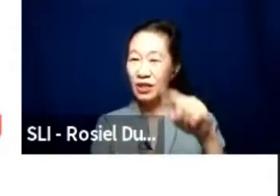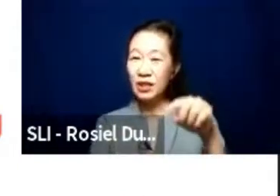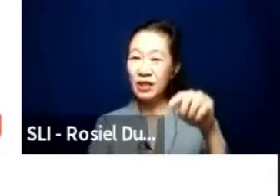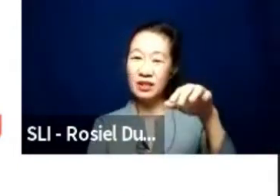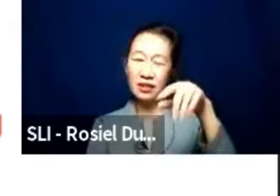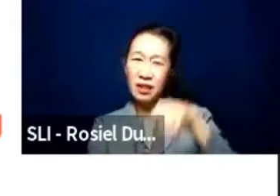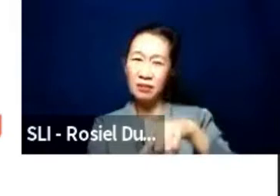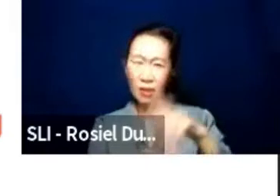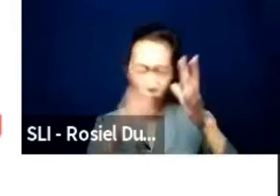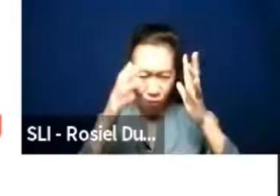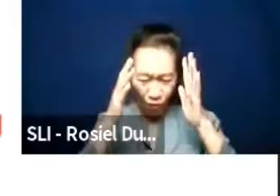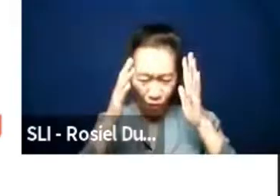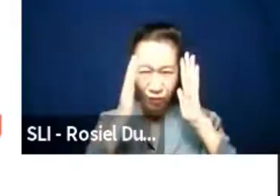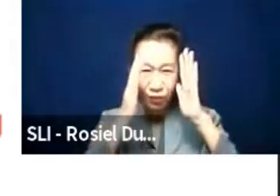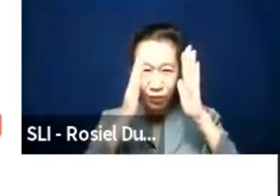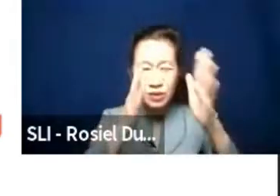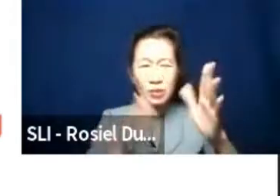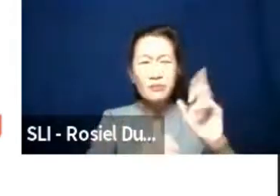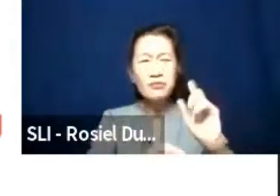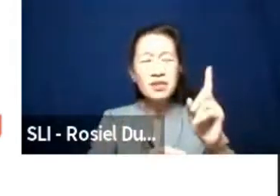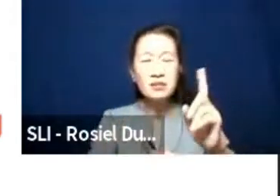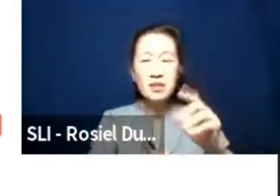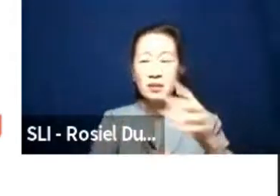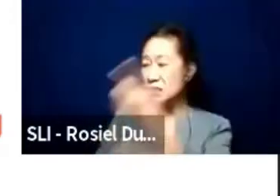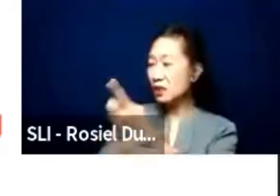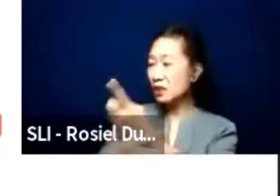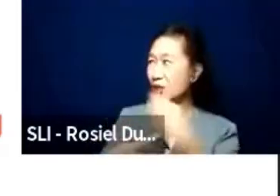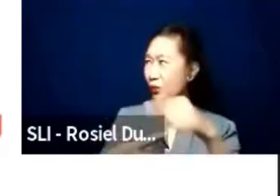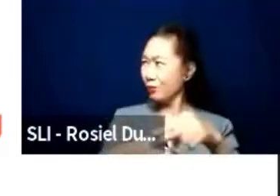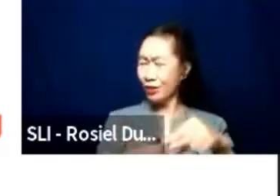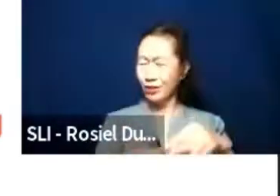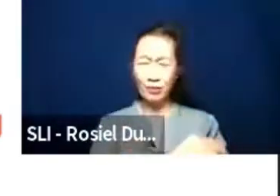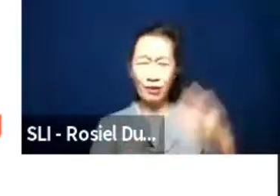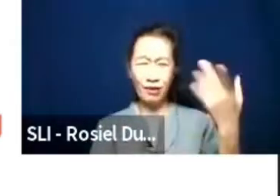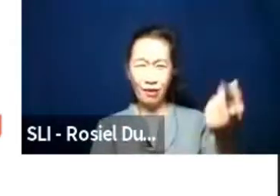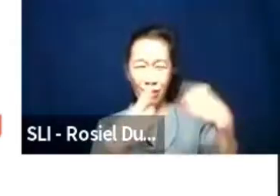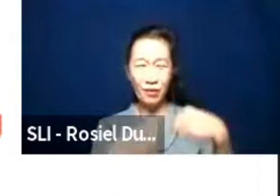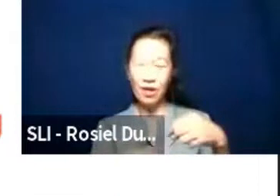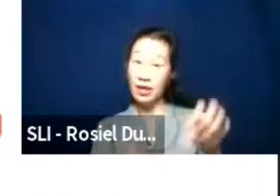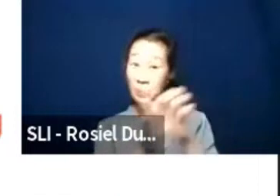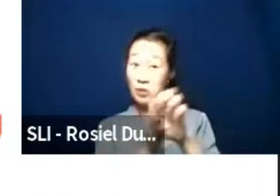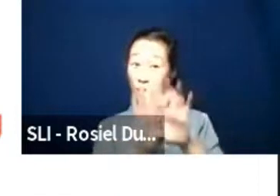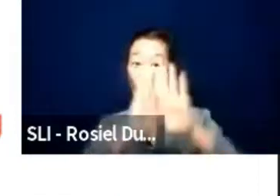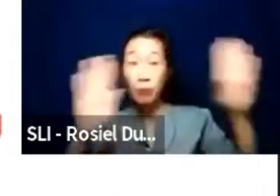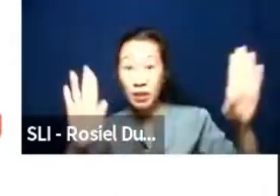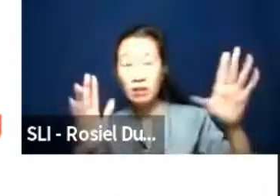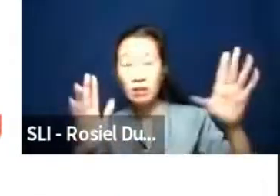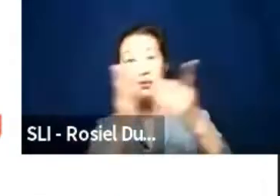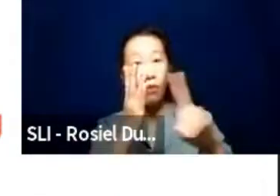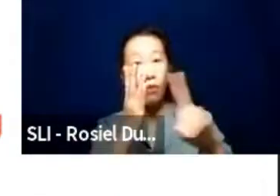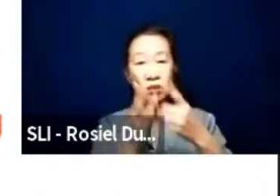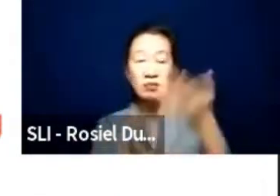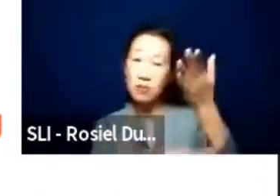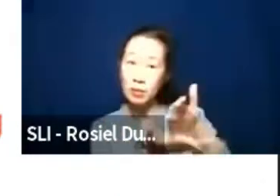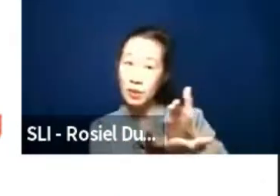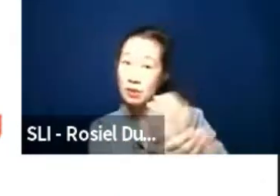Yung concentration, mabilis ba siyang ma-distract pagka mayroong dumadating, or halimbawa may nagbukas lang ng pinto, hindi titigil